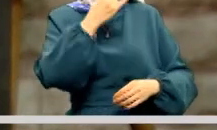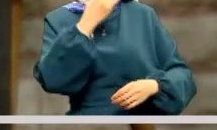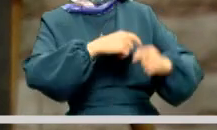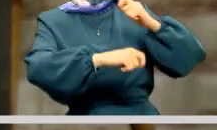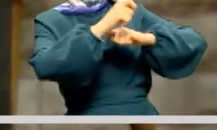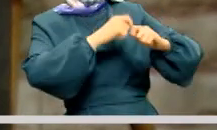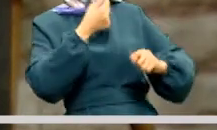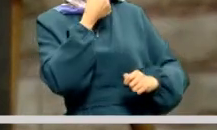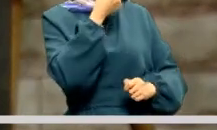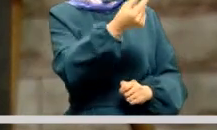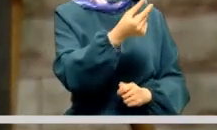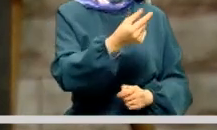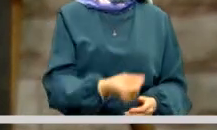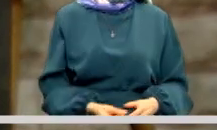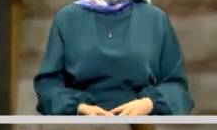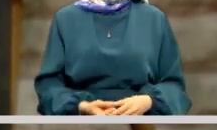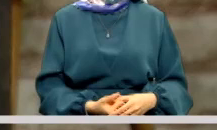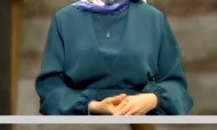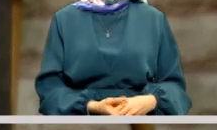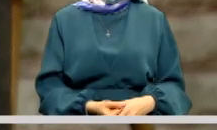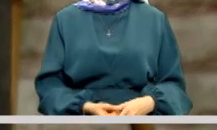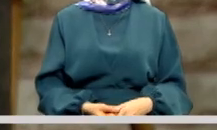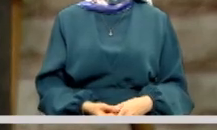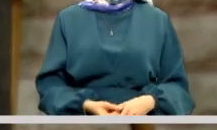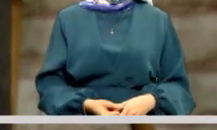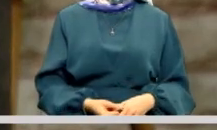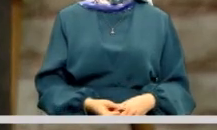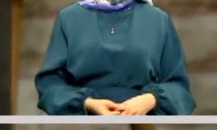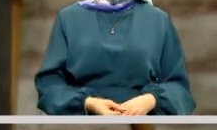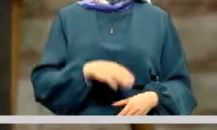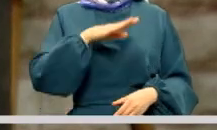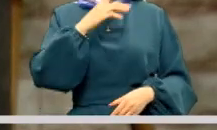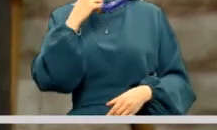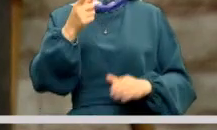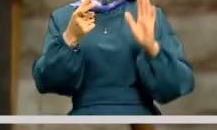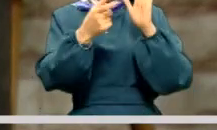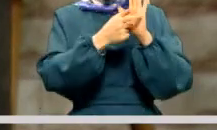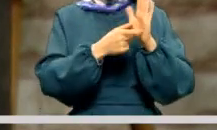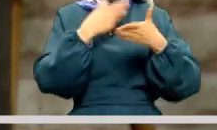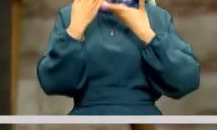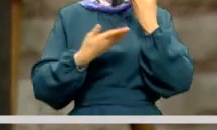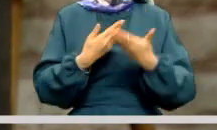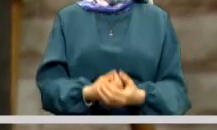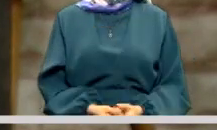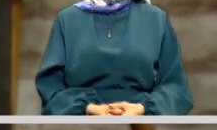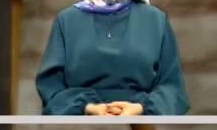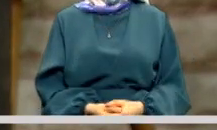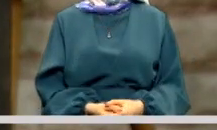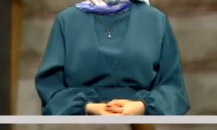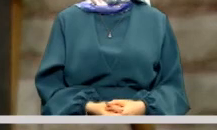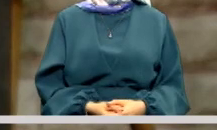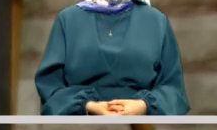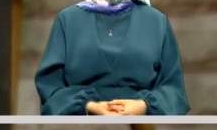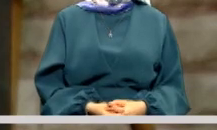uyarmak inşa eden ve mübeşşeren ve ne başka bir ayette de böyle ifade eder Yani biz